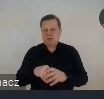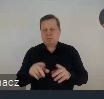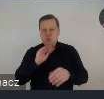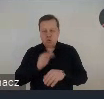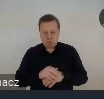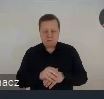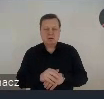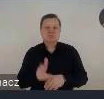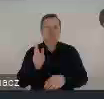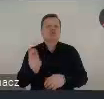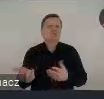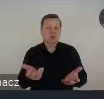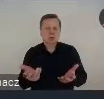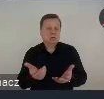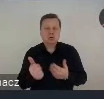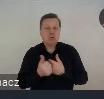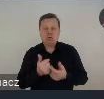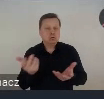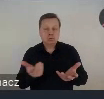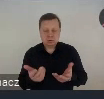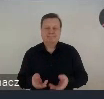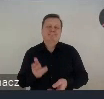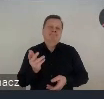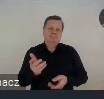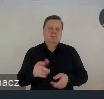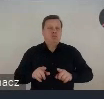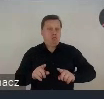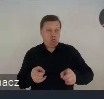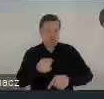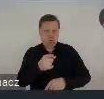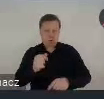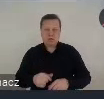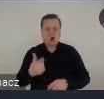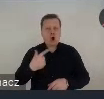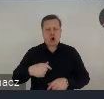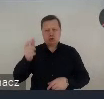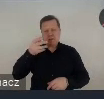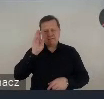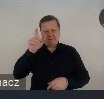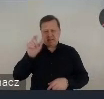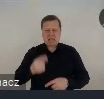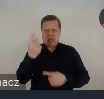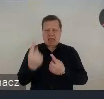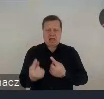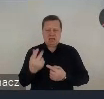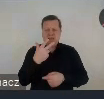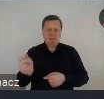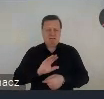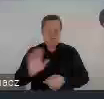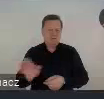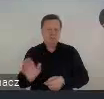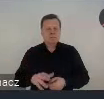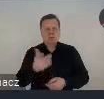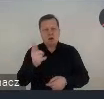umów. Po prostu chodzi o to, że jak jest jakaś organizacja, nie osoba fizyczna, nie pojedyncza osoba,